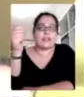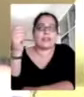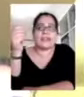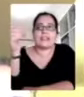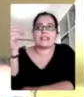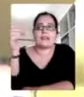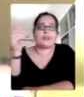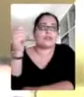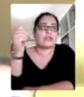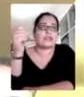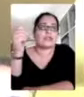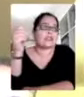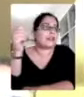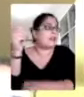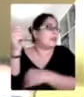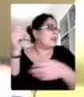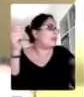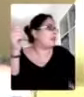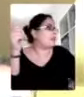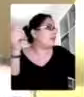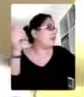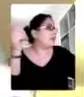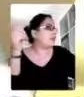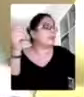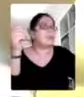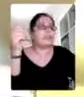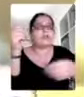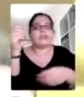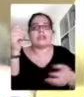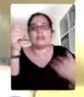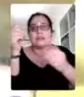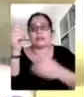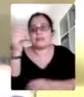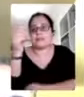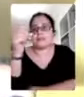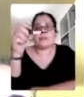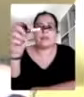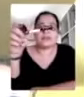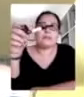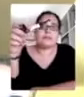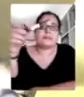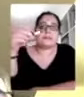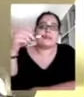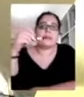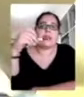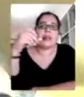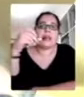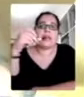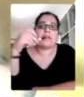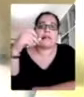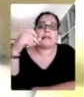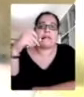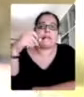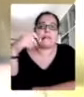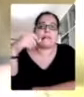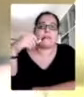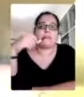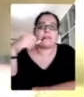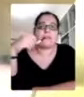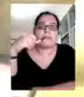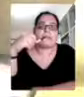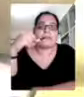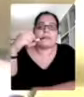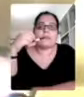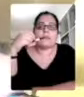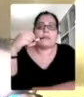dolar veriyor. Tanesi 1,5 dolara geliyor. Tadımları onunla yapıyor. Danimarka'da ben birkaç, hatta